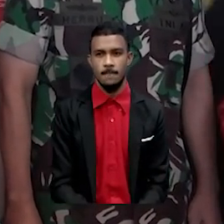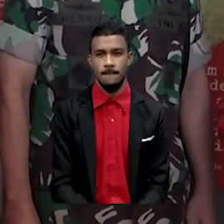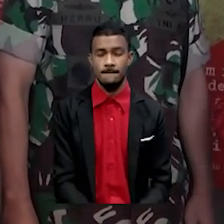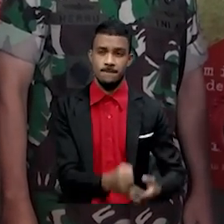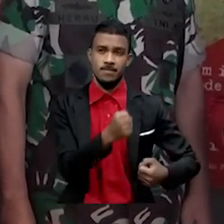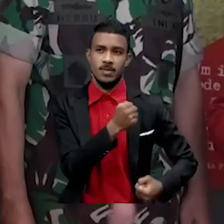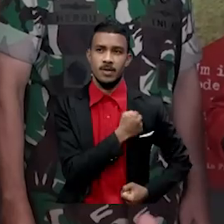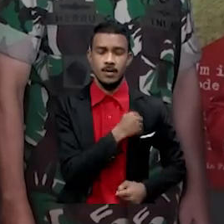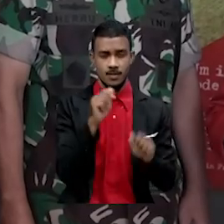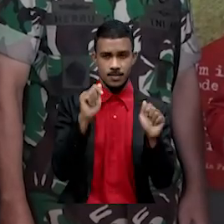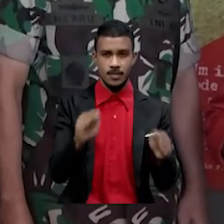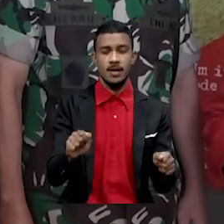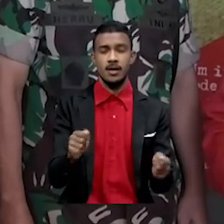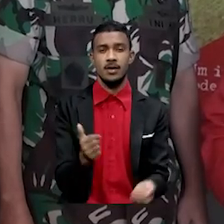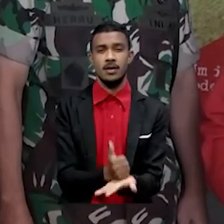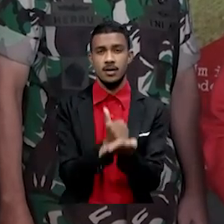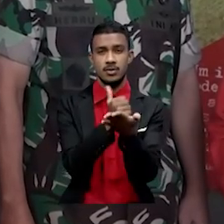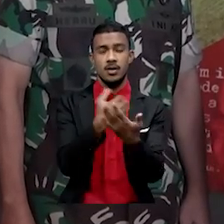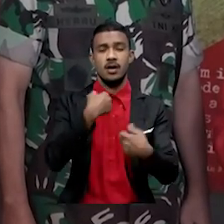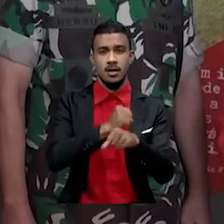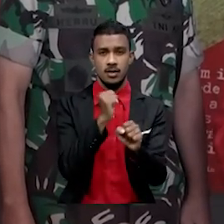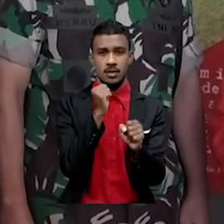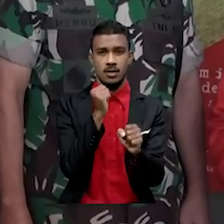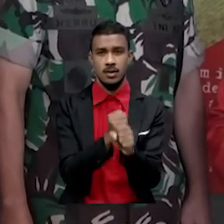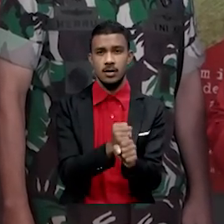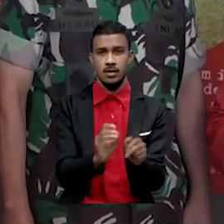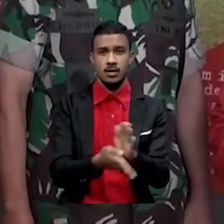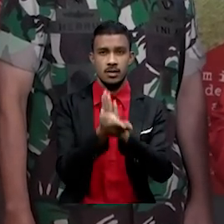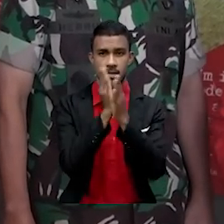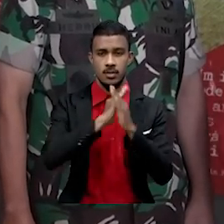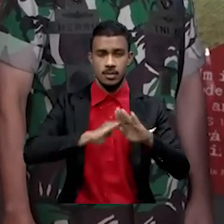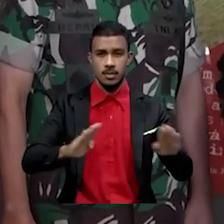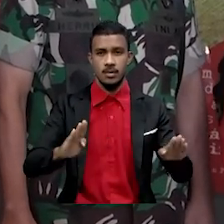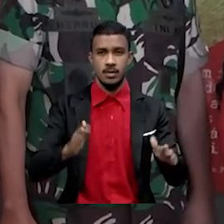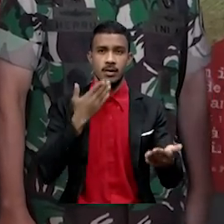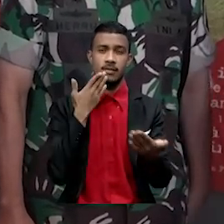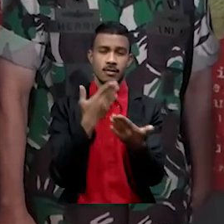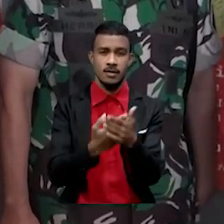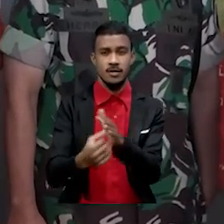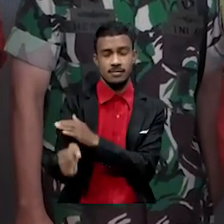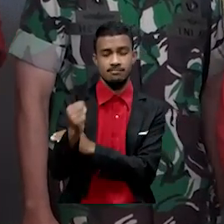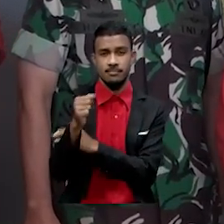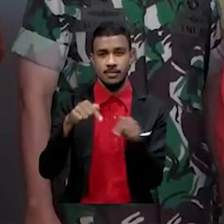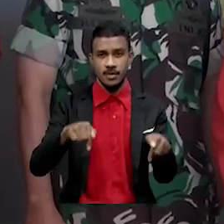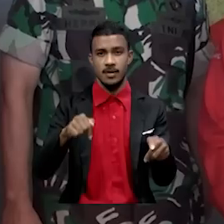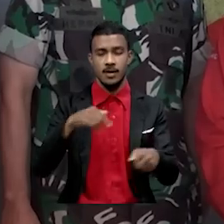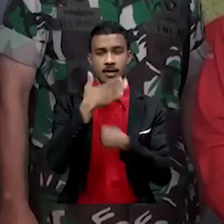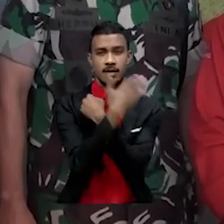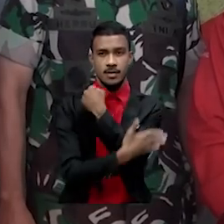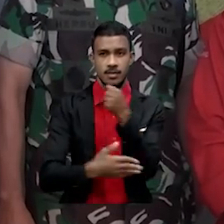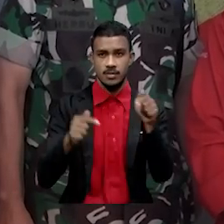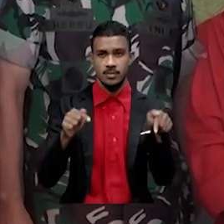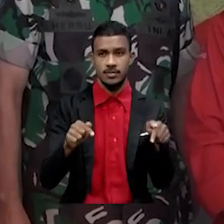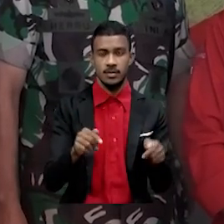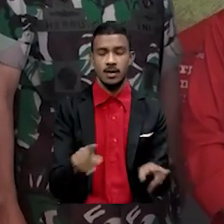bisa membantu menciptakan perdamaian yang lebih apa ya kuat juga di wilayah kita terus